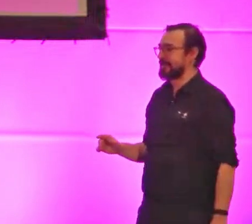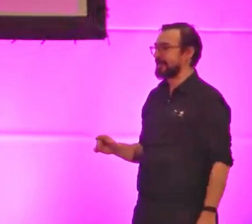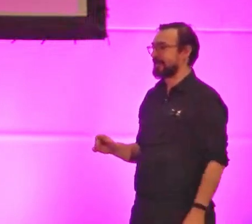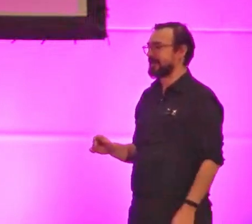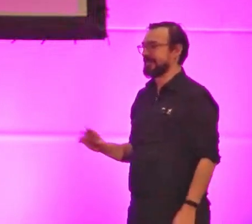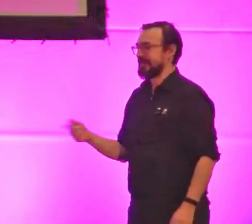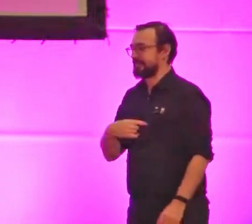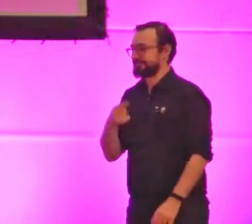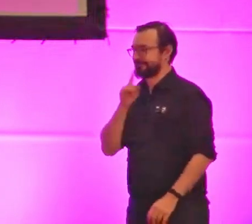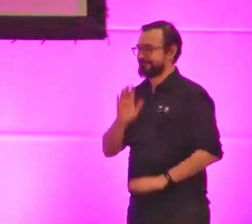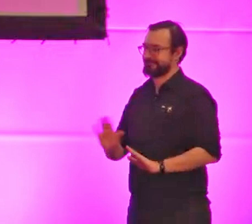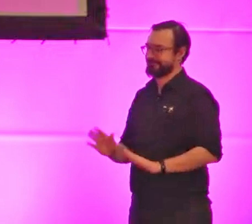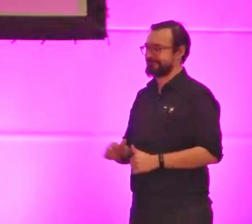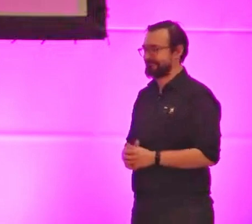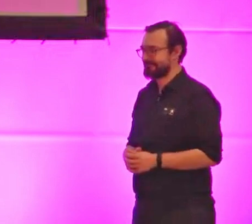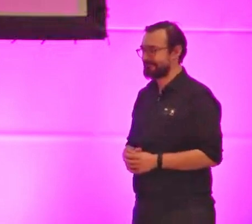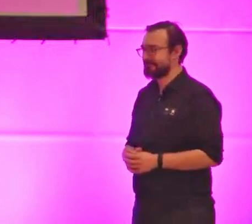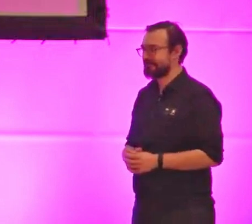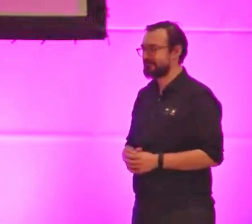då ställer jag.